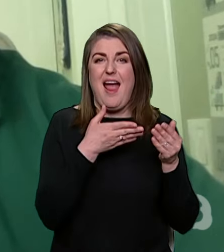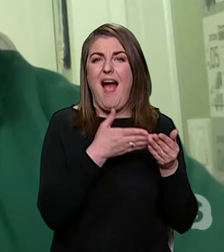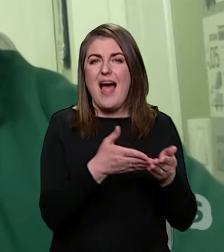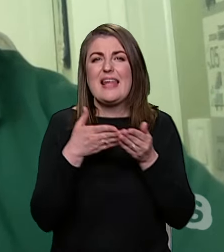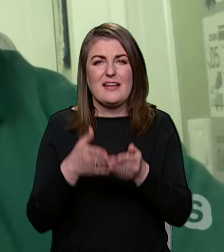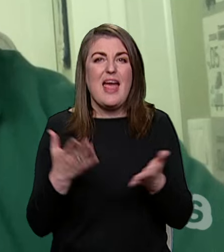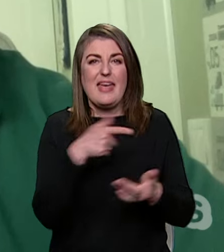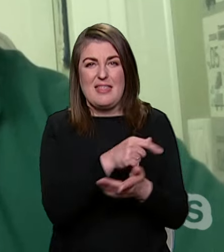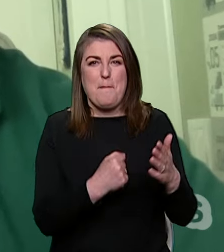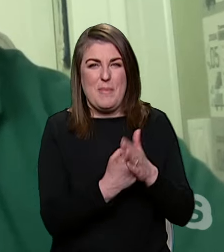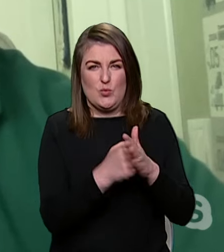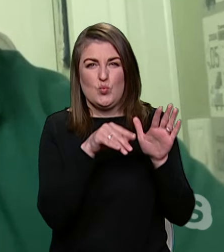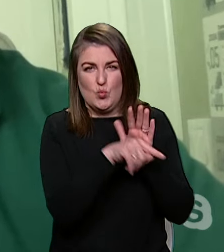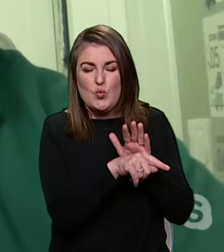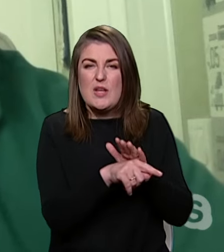там базуються,